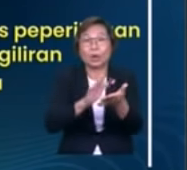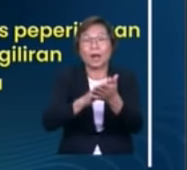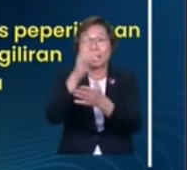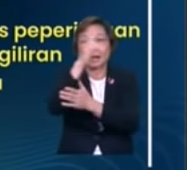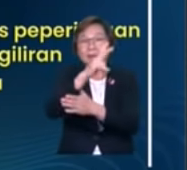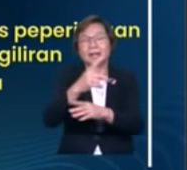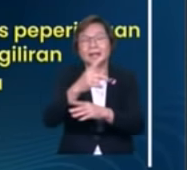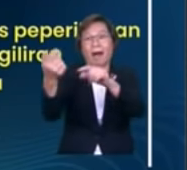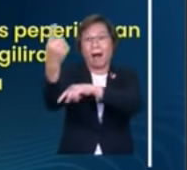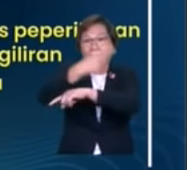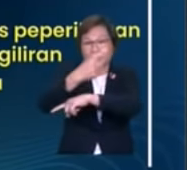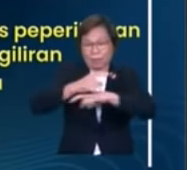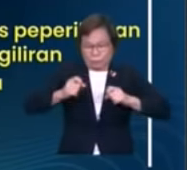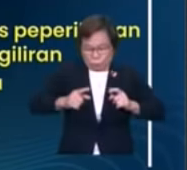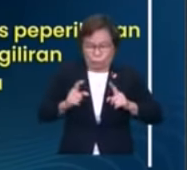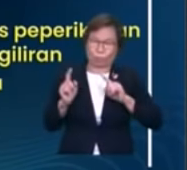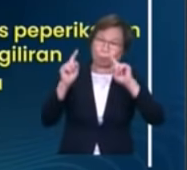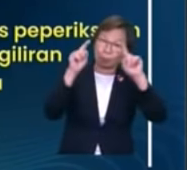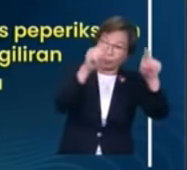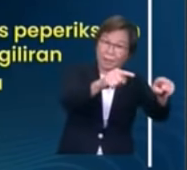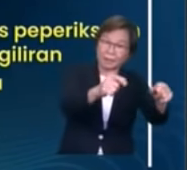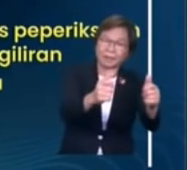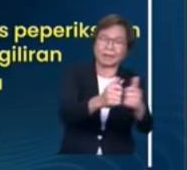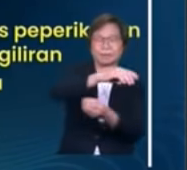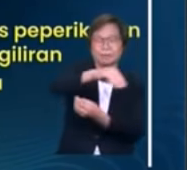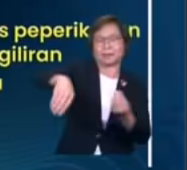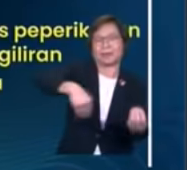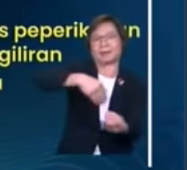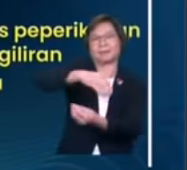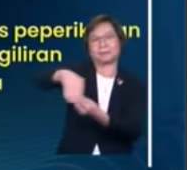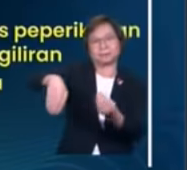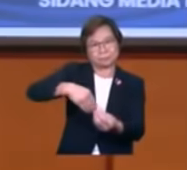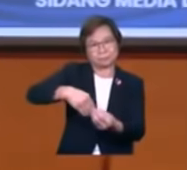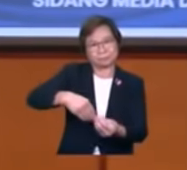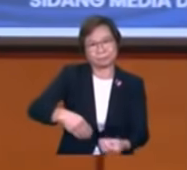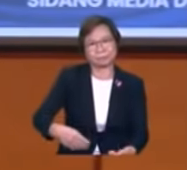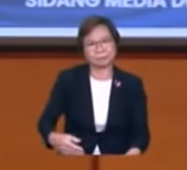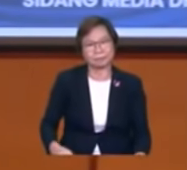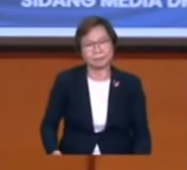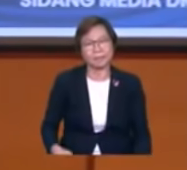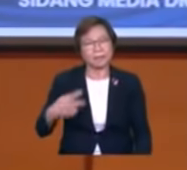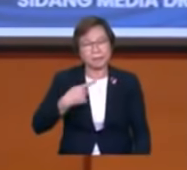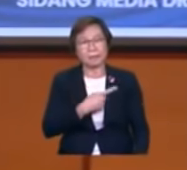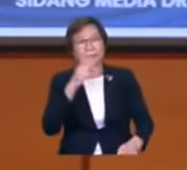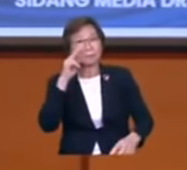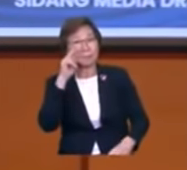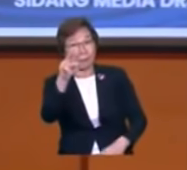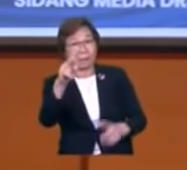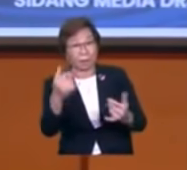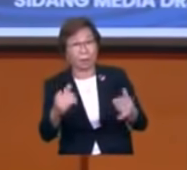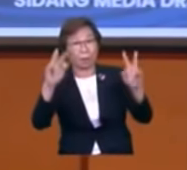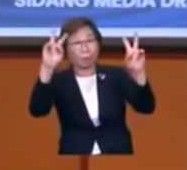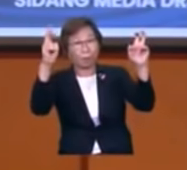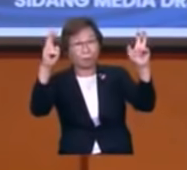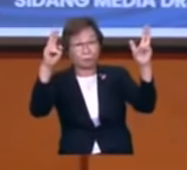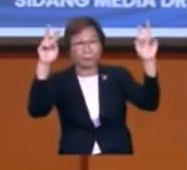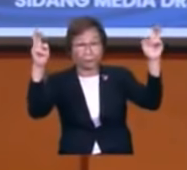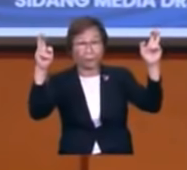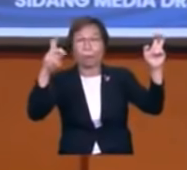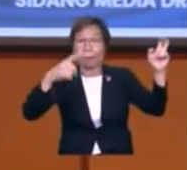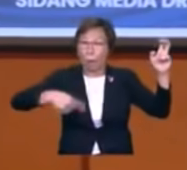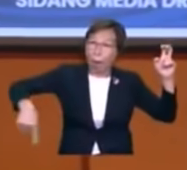harian atau swasta hadir dengan penggiliran apa yang kita melihat dalam konteks ini